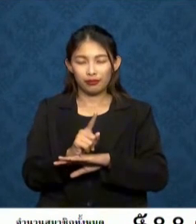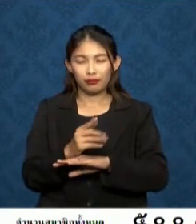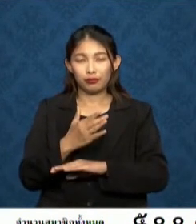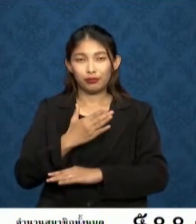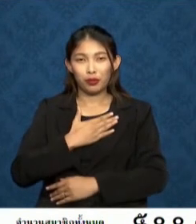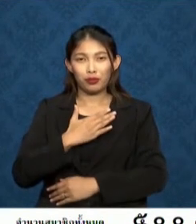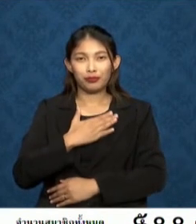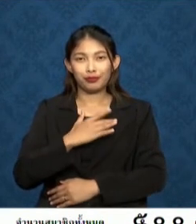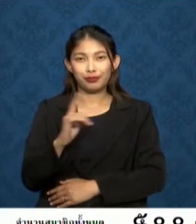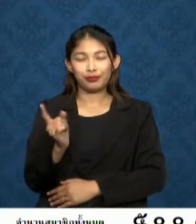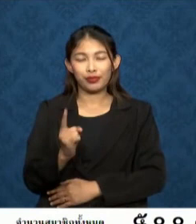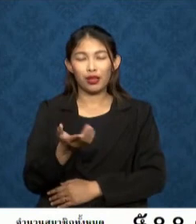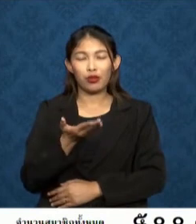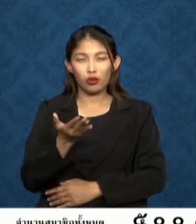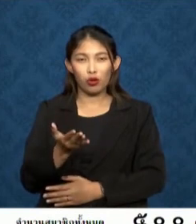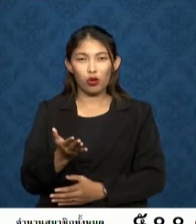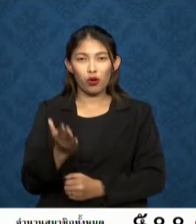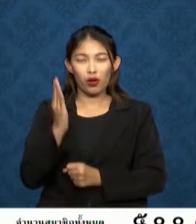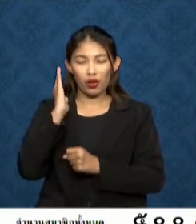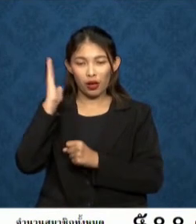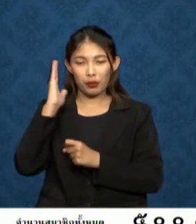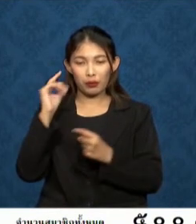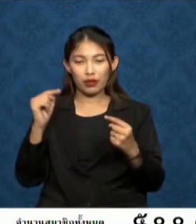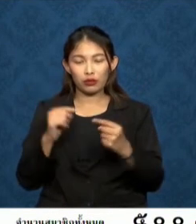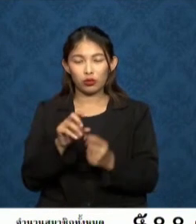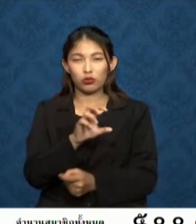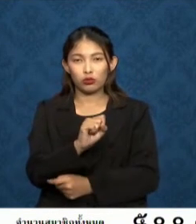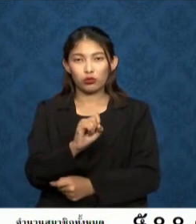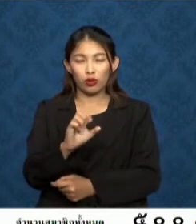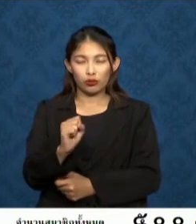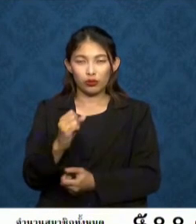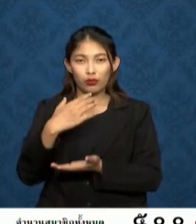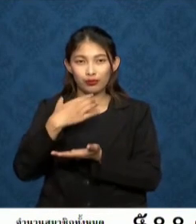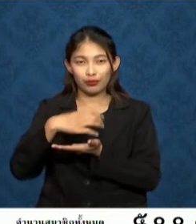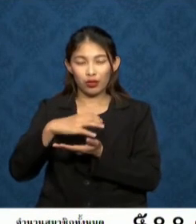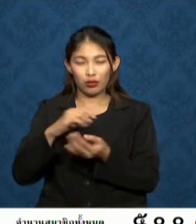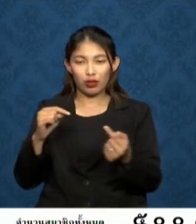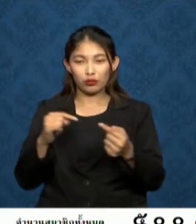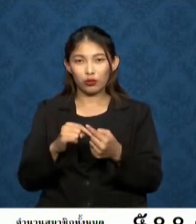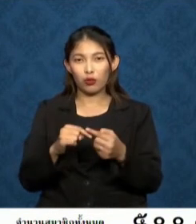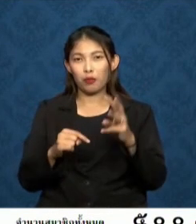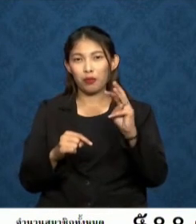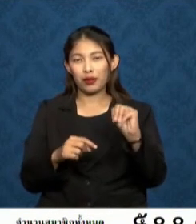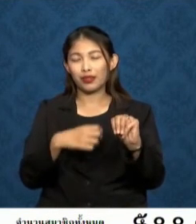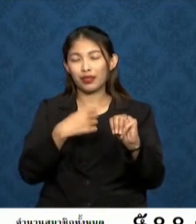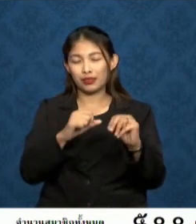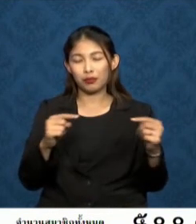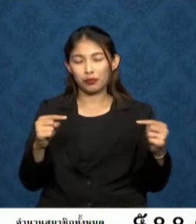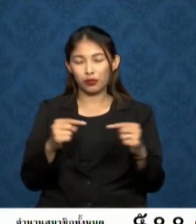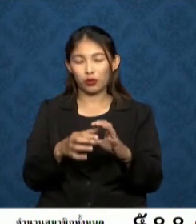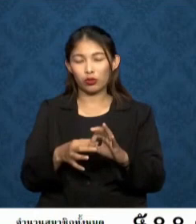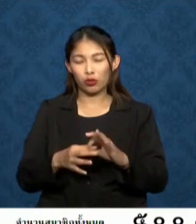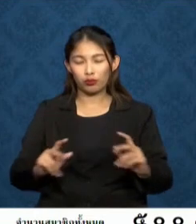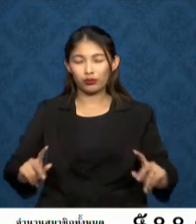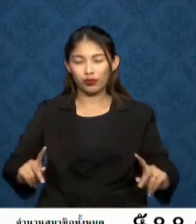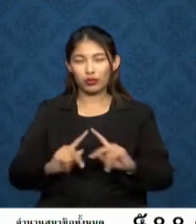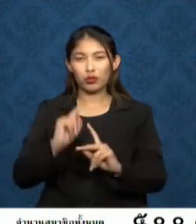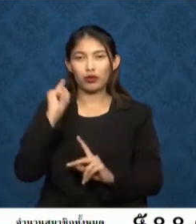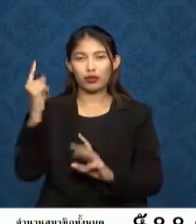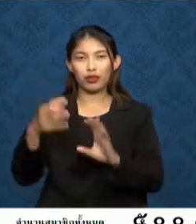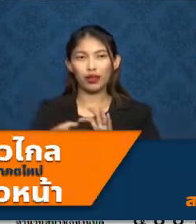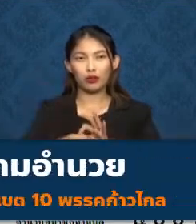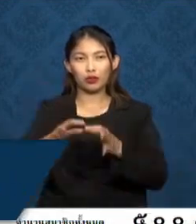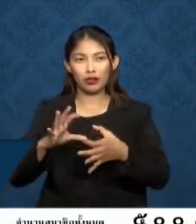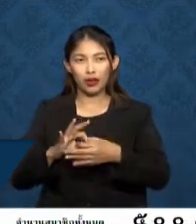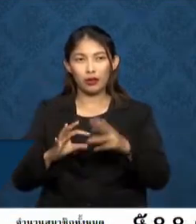มนะครับวันนี้ขออนุญาตอภิปรายในฐานะสมาชิกผู้ขอสงวนคำแปลนะครับในมาตราของกระทรวงการท่องเที่ยวและกีฬานะครับในมาตร